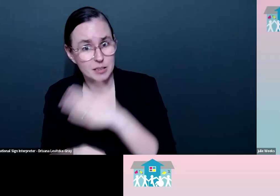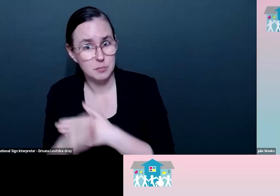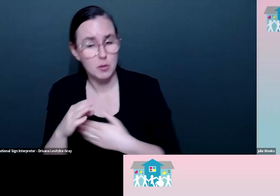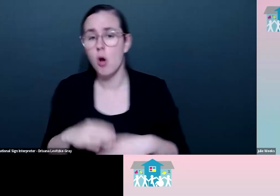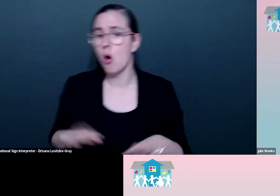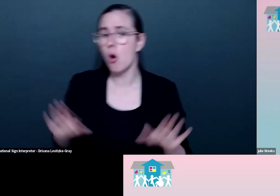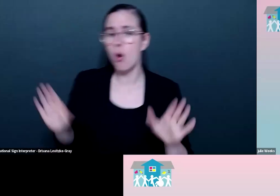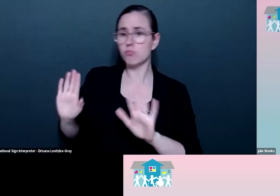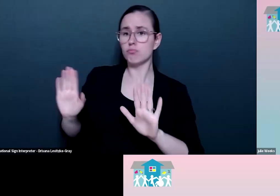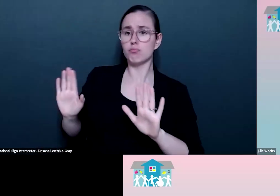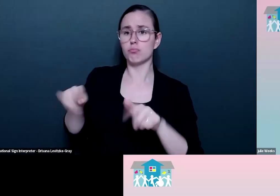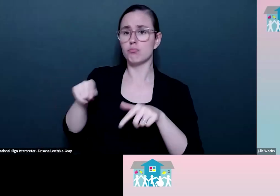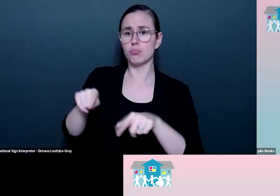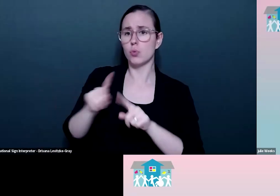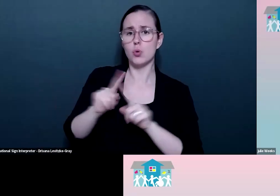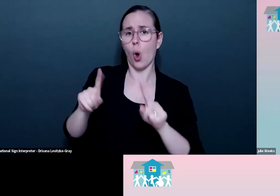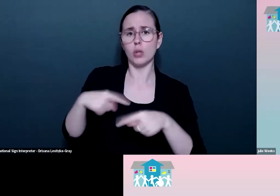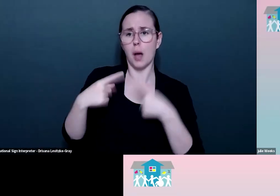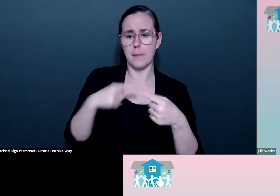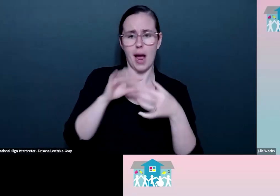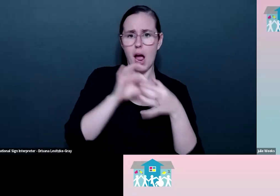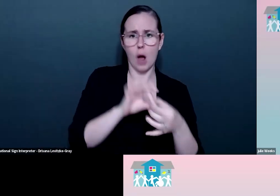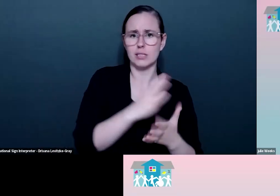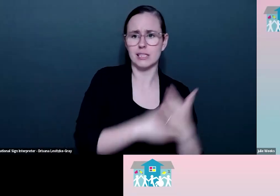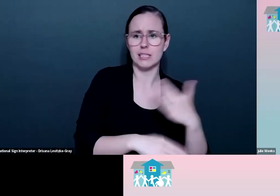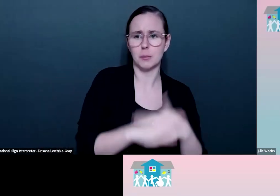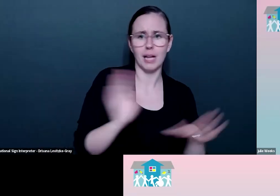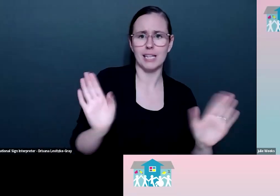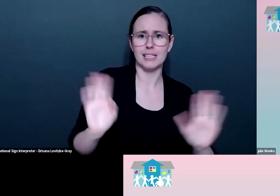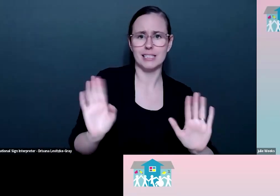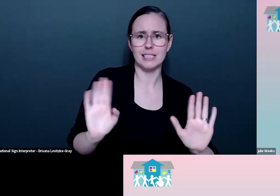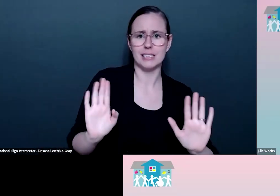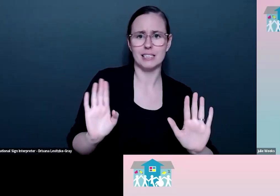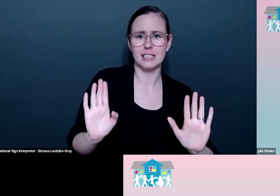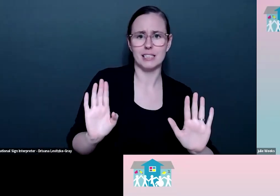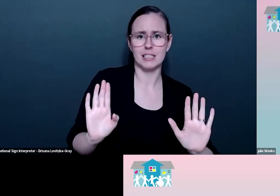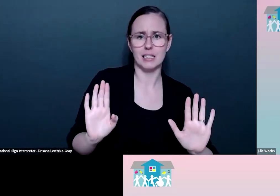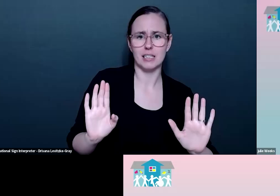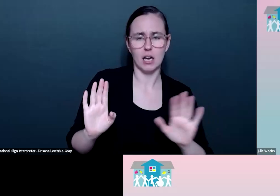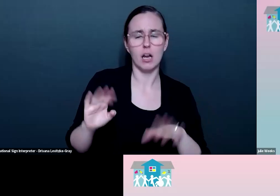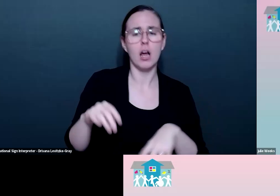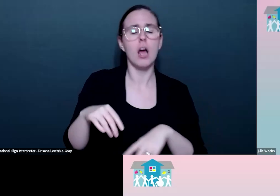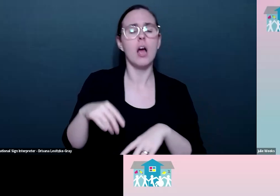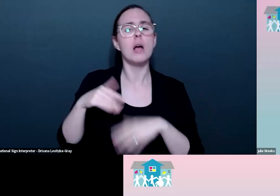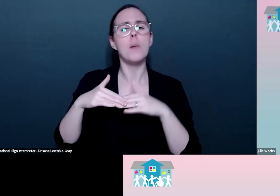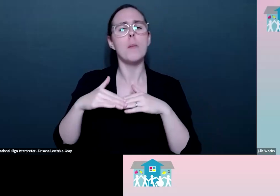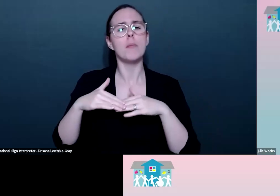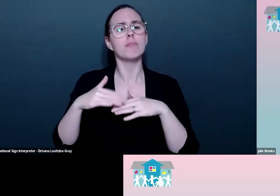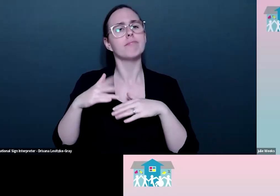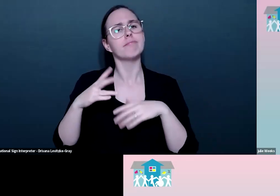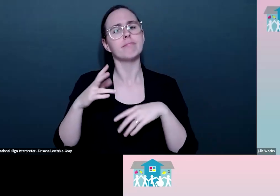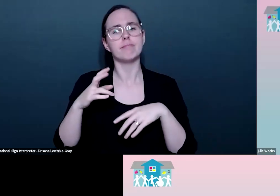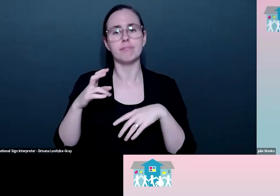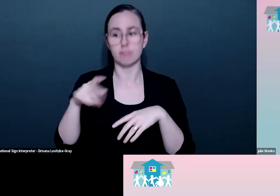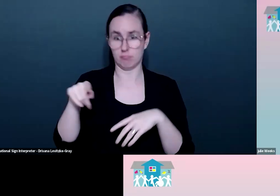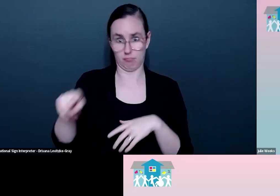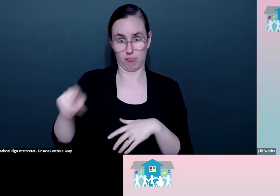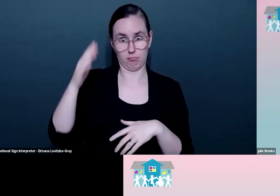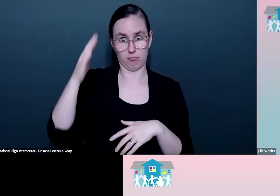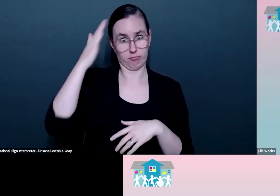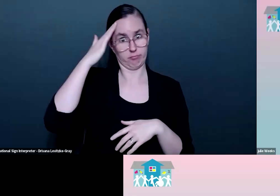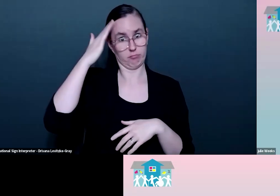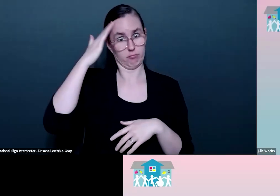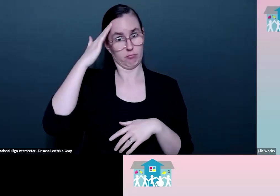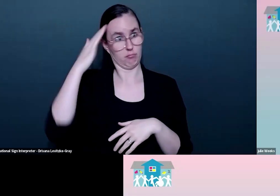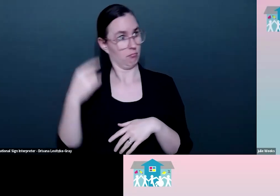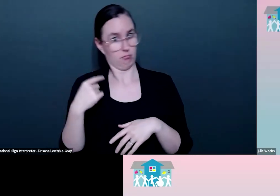bien évidemment, pour bien comprendre les facteurs qui vont influencer sur le fait de